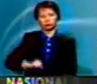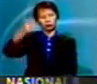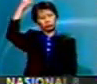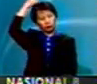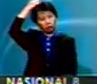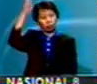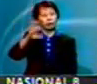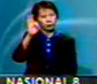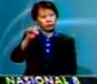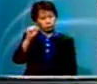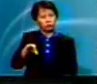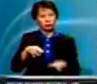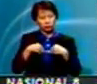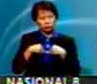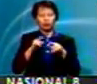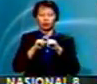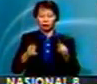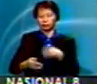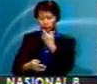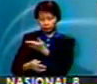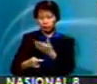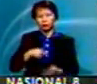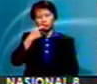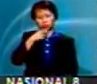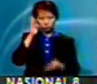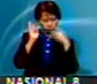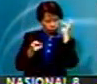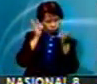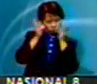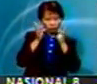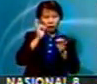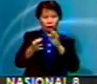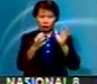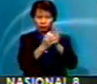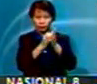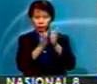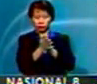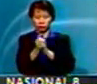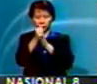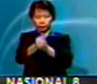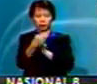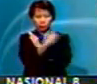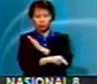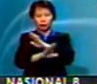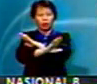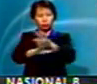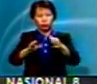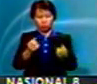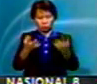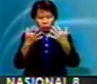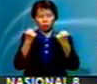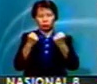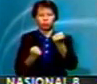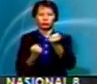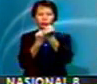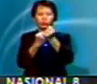Sultan Sharafuddin Idris Shah. Namun, beliau melahirkan kebimbangan jika PAS menjadi pemimpin di negeri yang bukan majoritinya